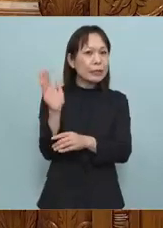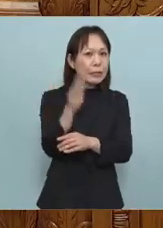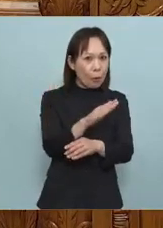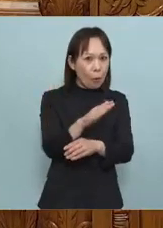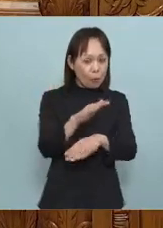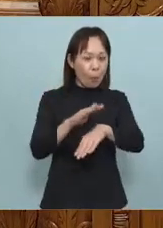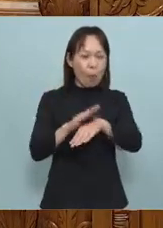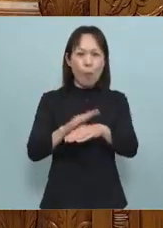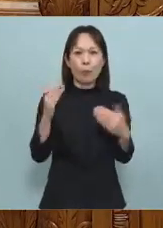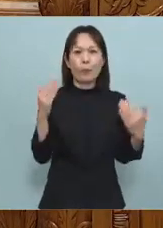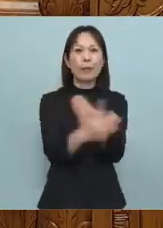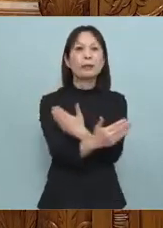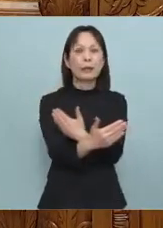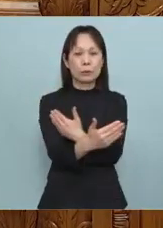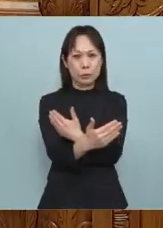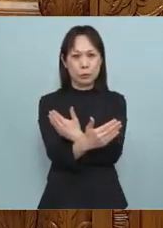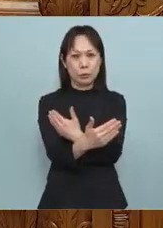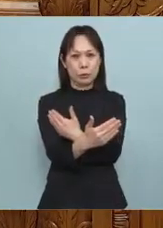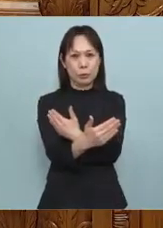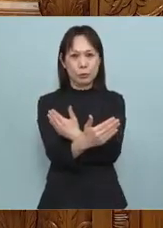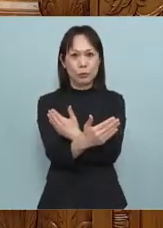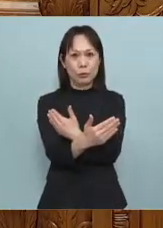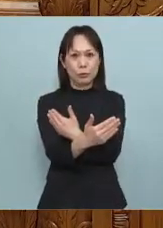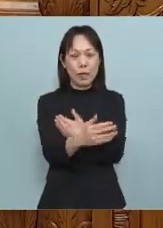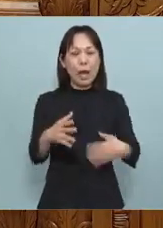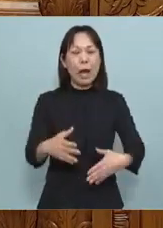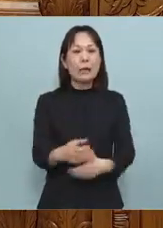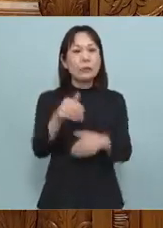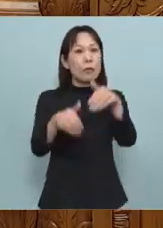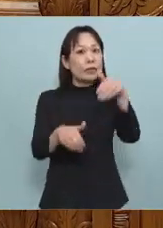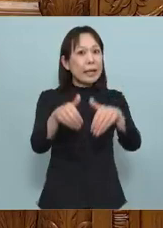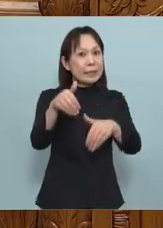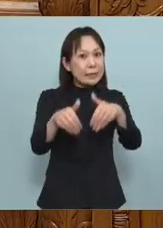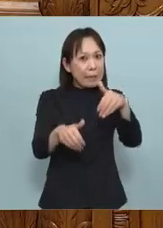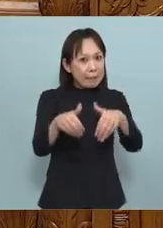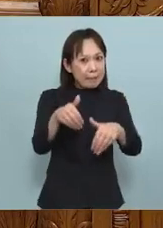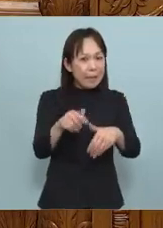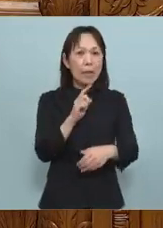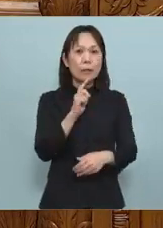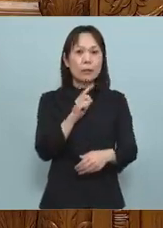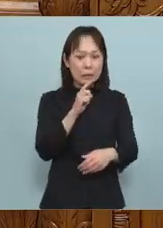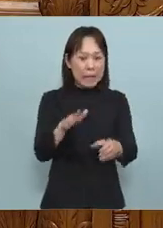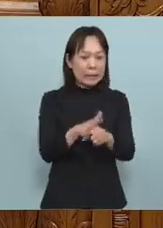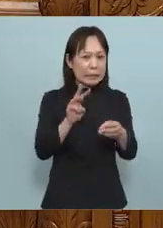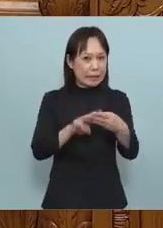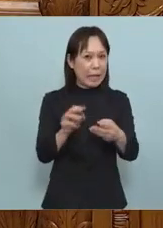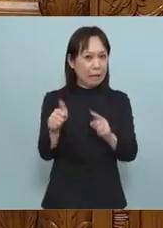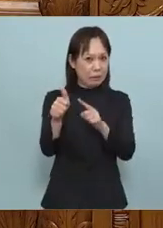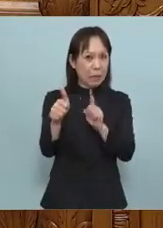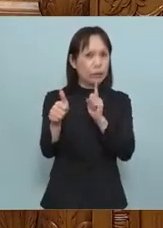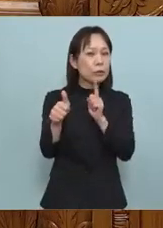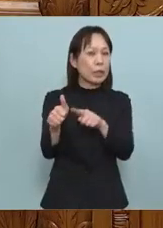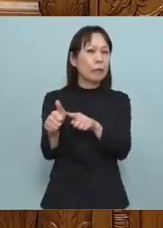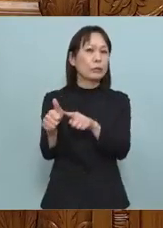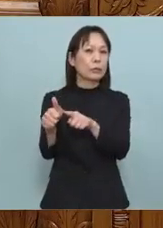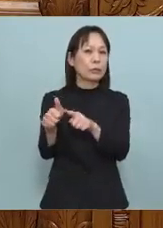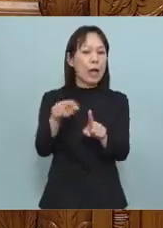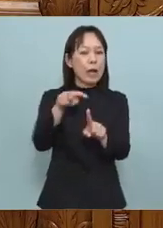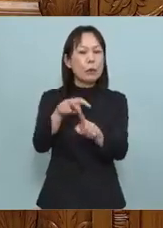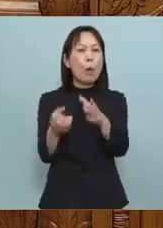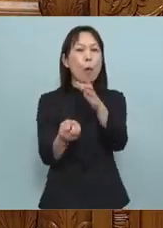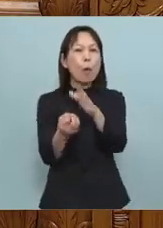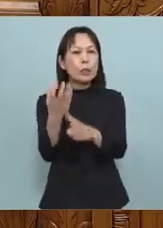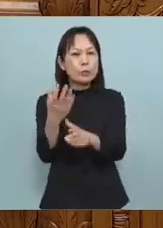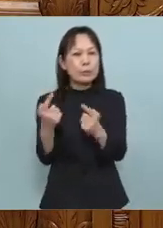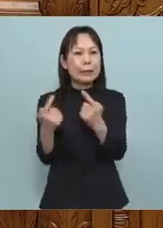する。これらは総裁選で岸田総理の言葉です。総理、小泉改革以